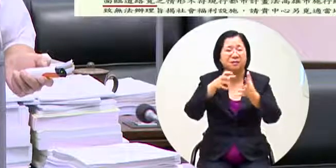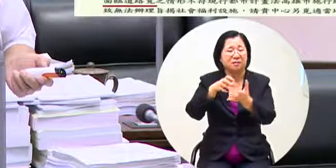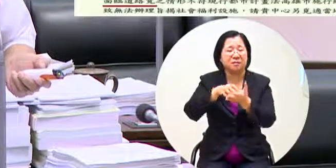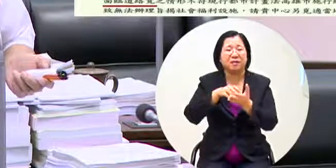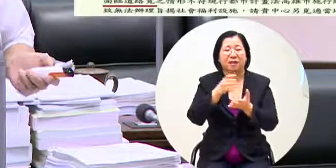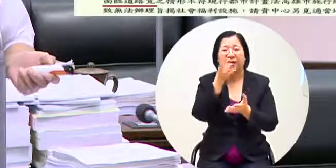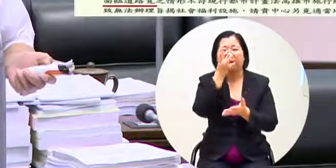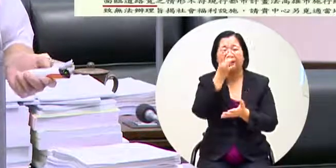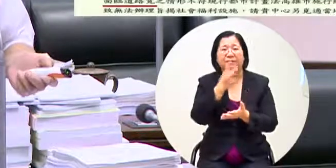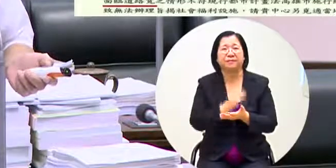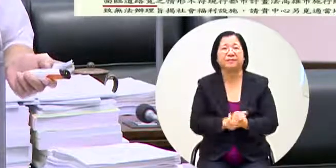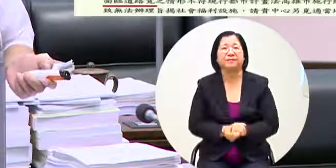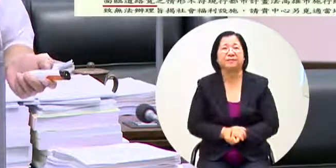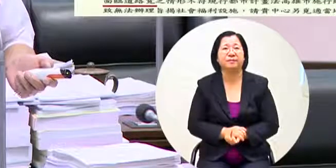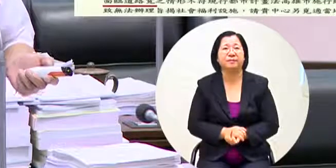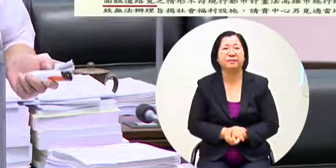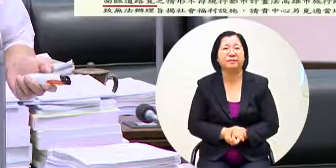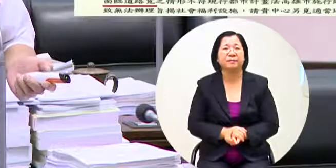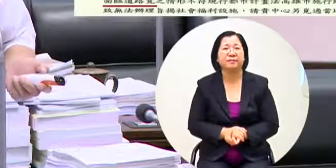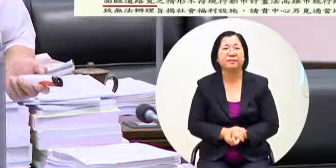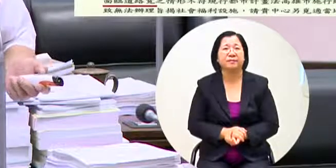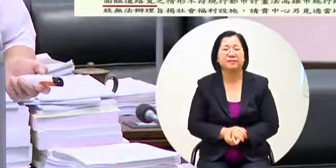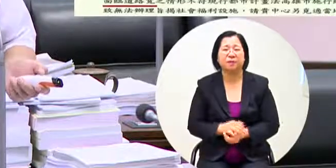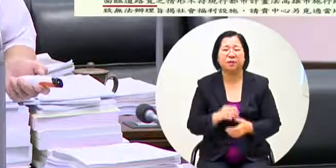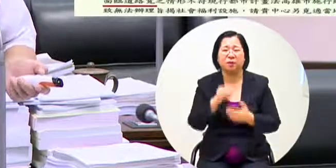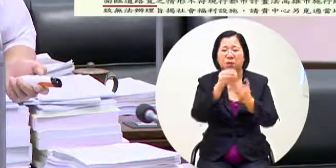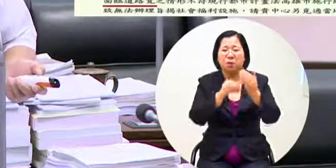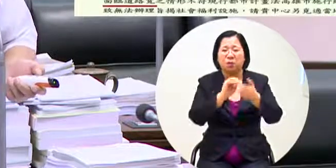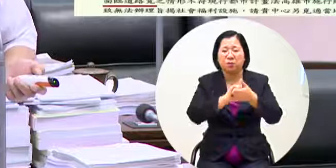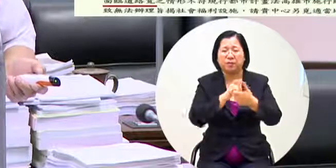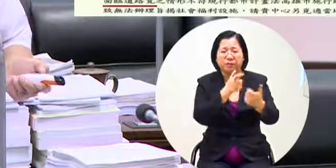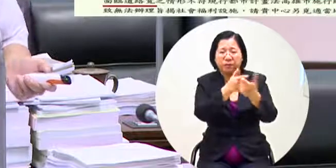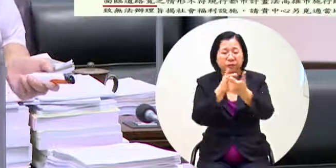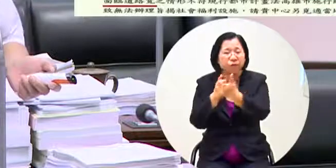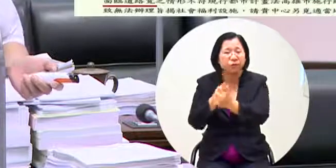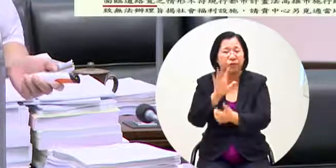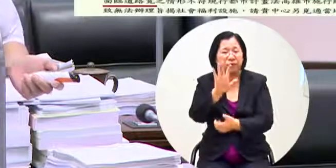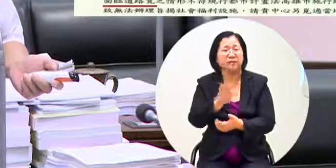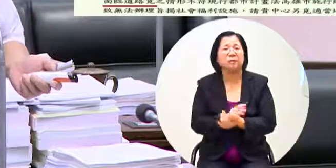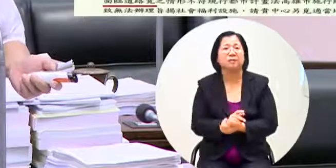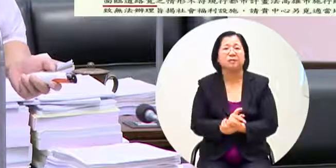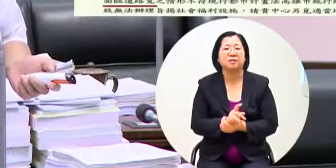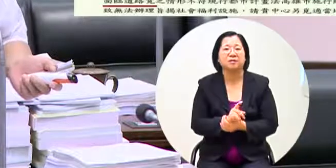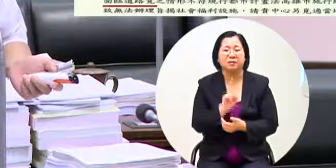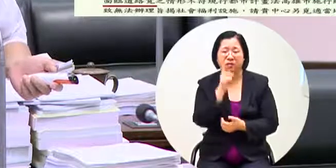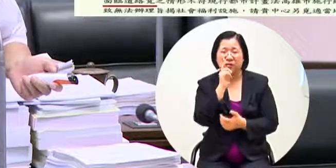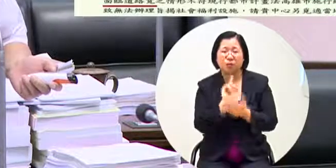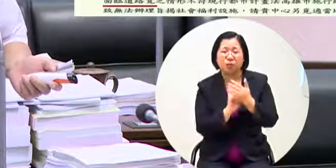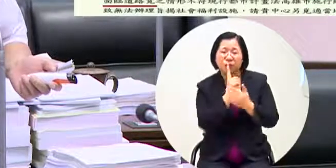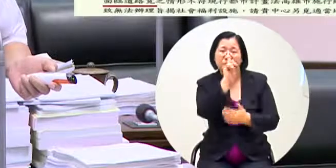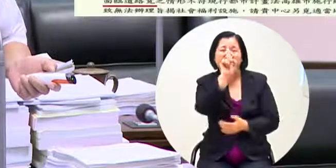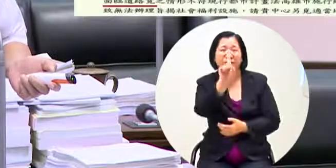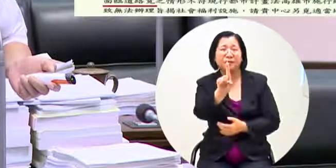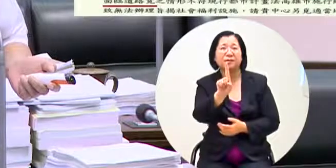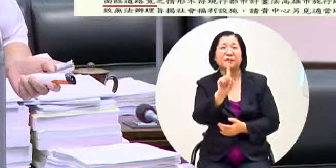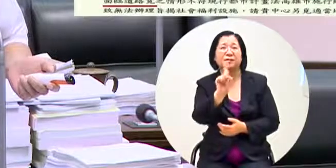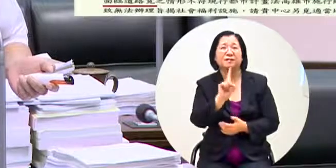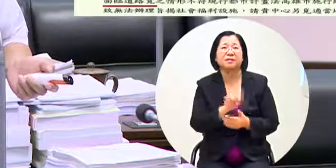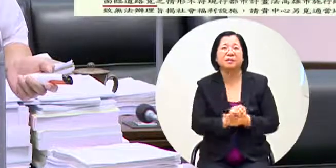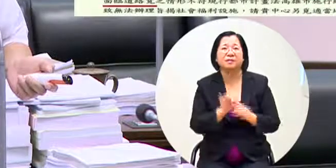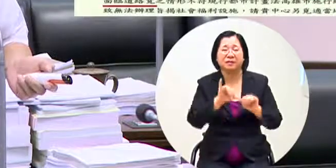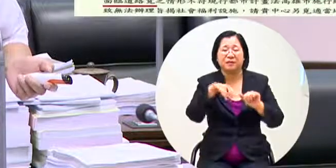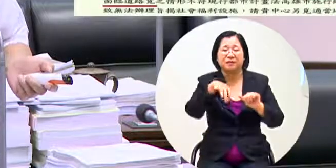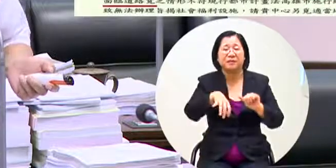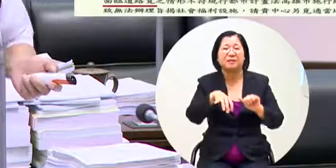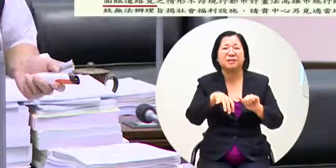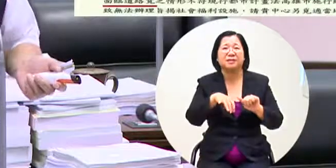这个规定吼，拢总有符合，都拄啊查一下，现行农业区地基地吼，面临道路宽之情